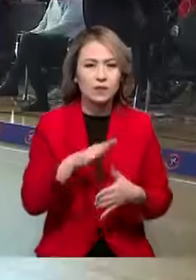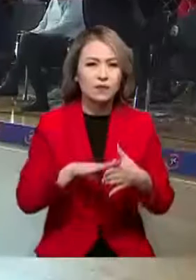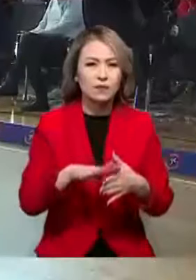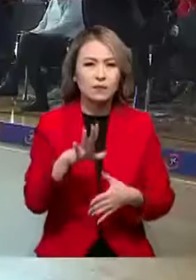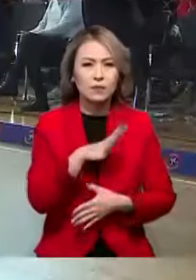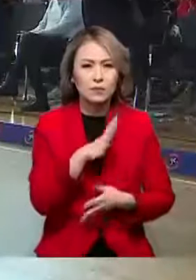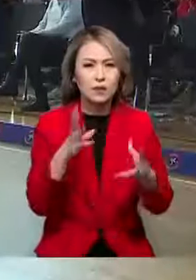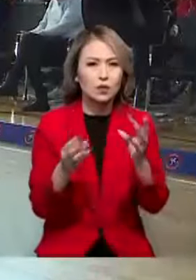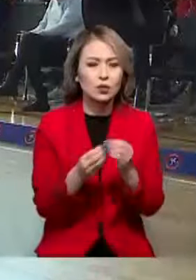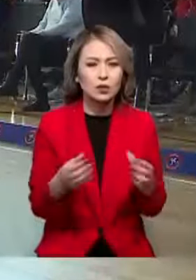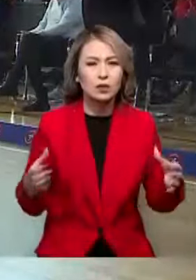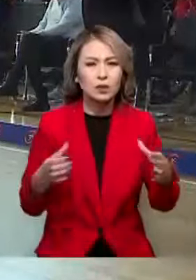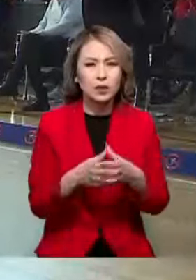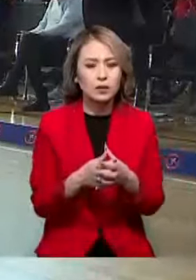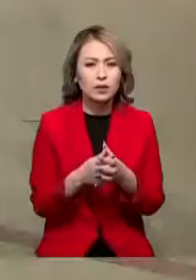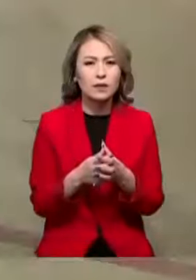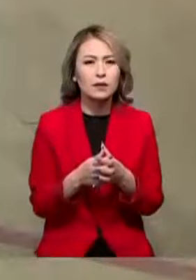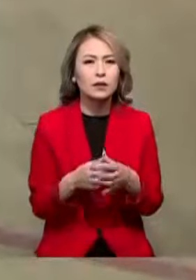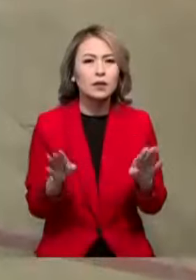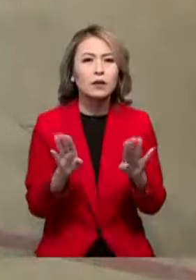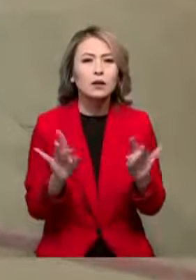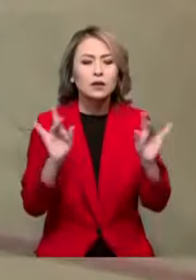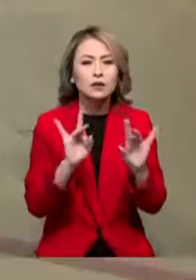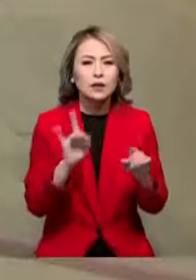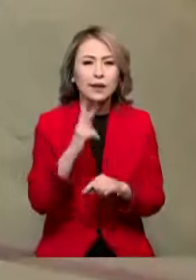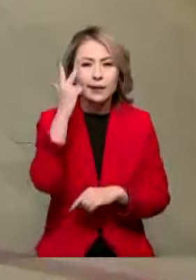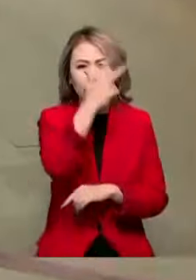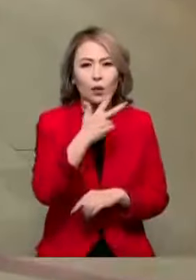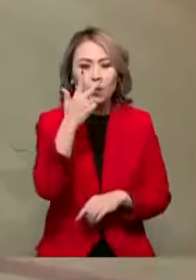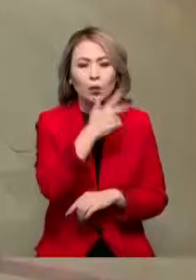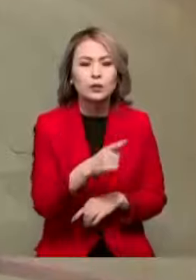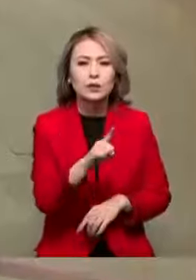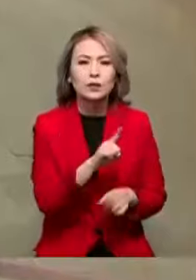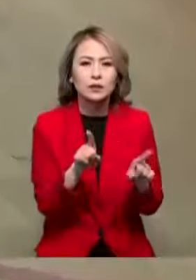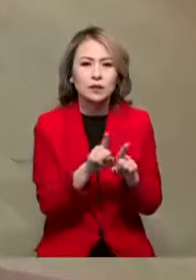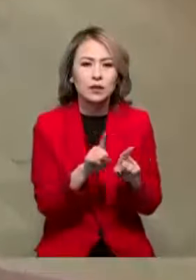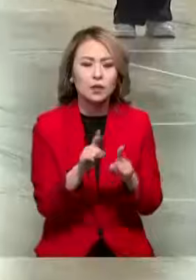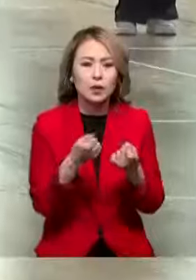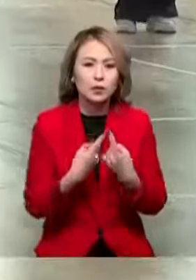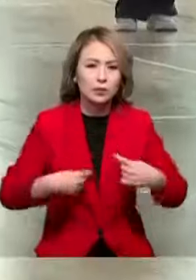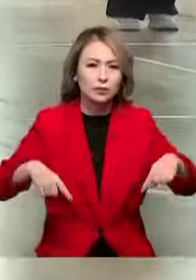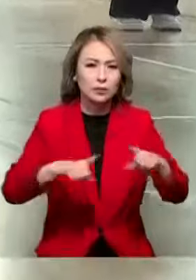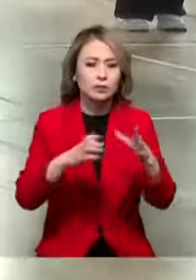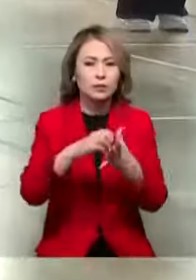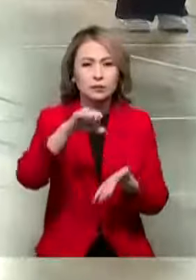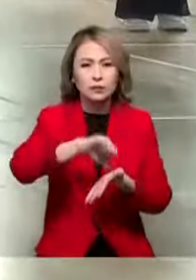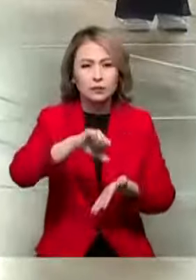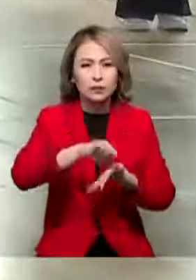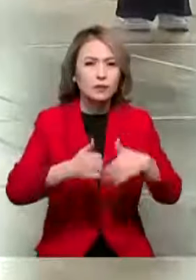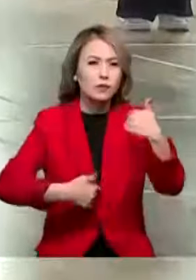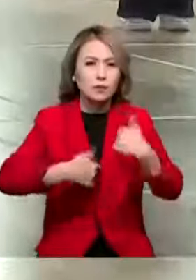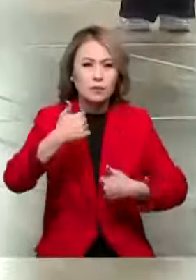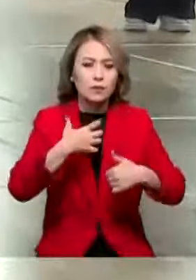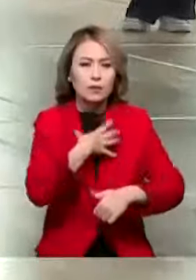Сұлтанбек Орынбасаровты еске алуға арналған ашық турнир осымен үшінші жыл қатарынан өткізілді. Ұйымдастырушылардың айтуынша, қатысушылар үшін елішілік жарыстың